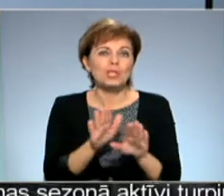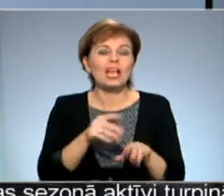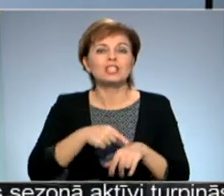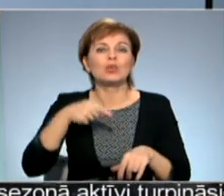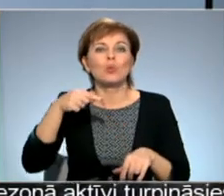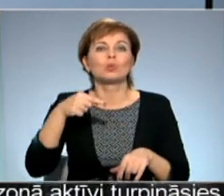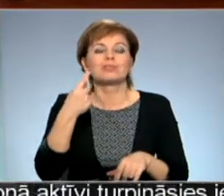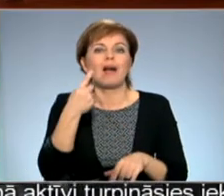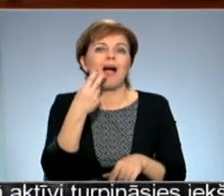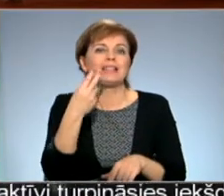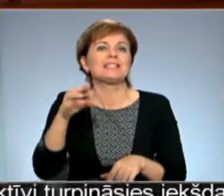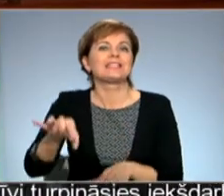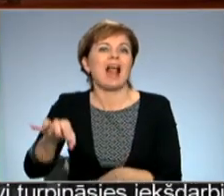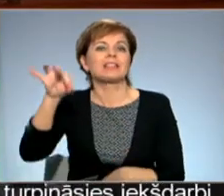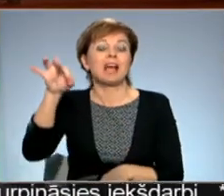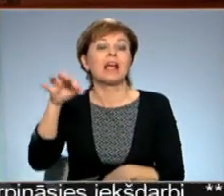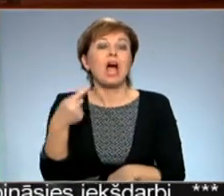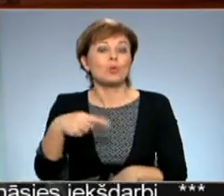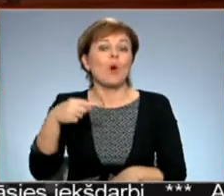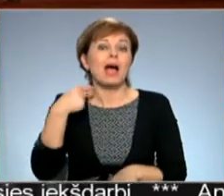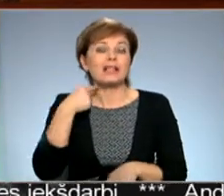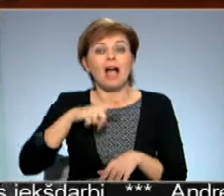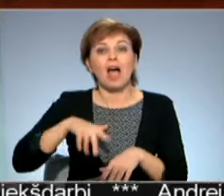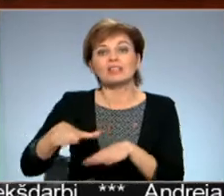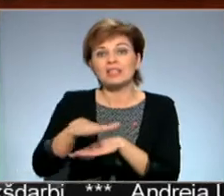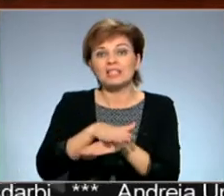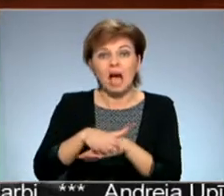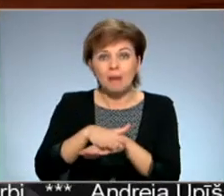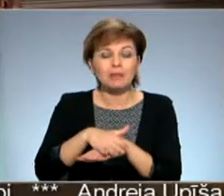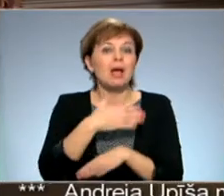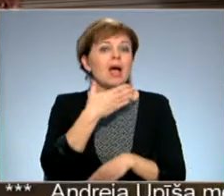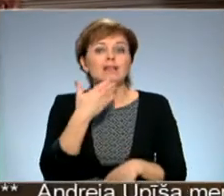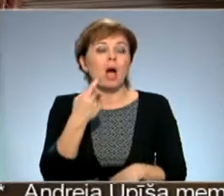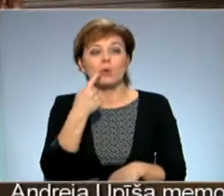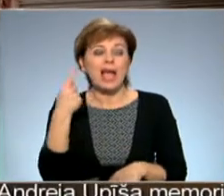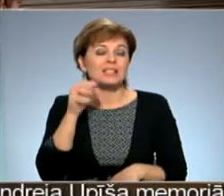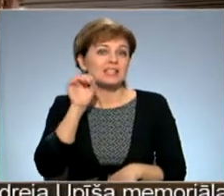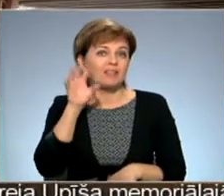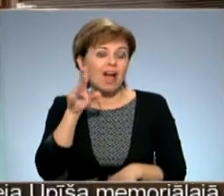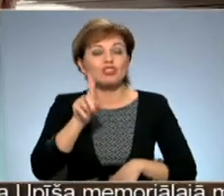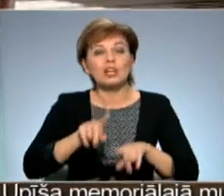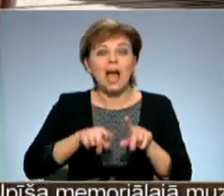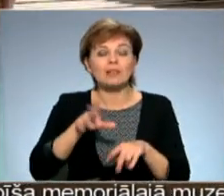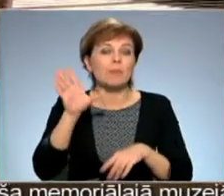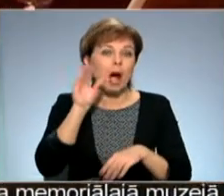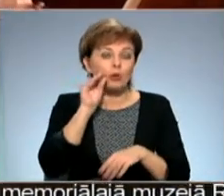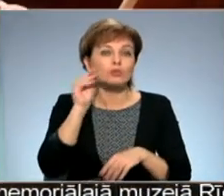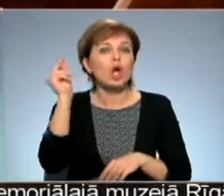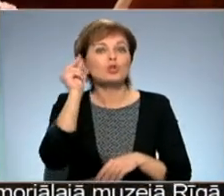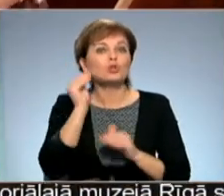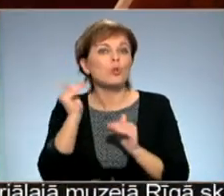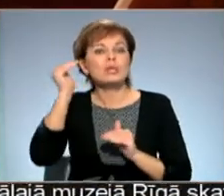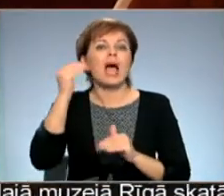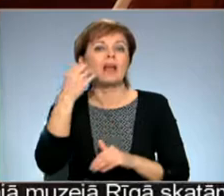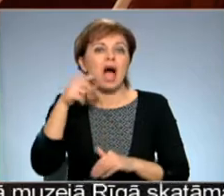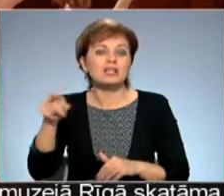nedaudz izredzēta šovakar. No rīdziniekiem, kuri Latvijas sabiedrības apziņā nav nemaz vairs nesenas zvaigznes, tikai retais nav paguvis studēt ārzemēs.